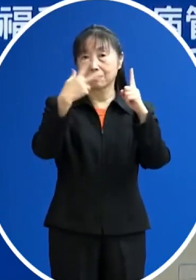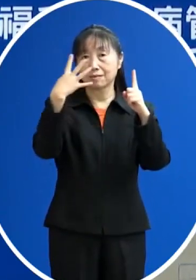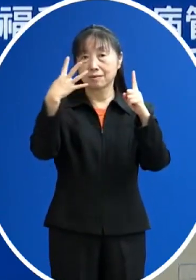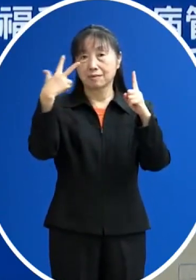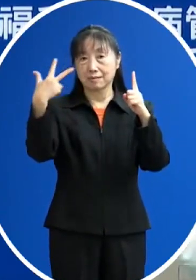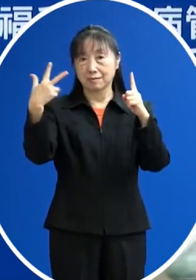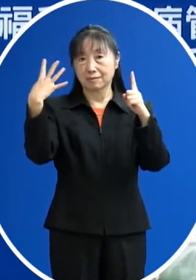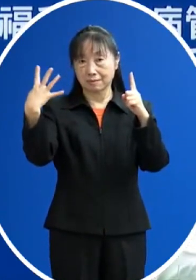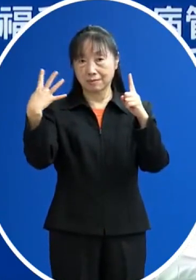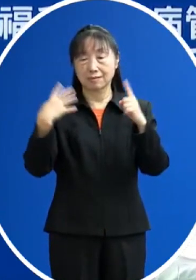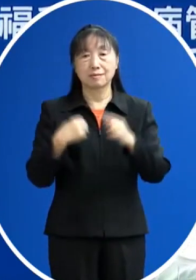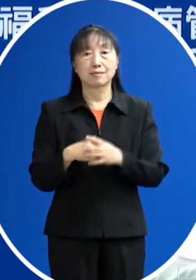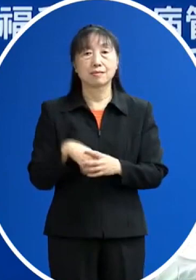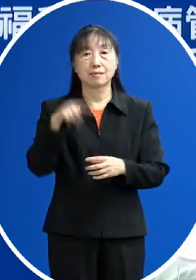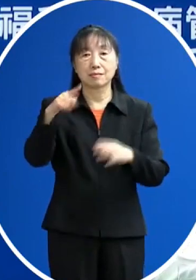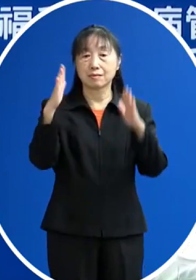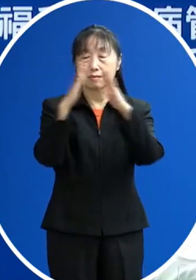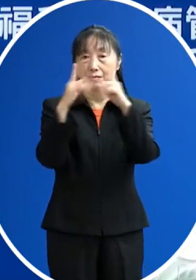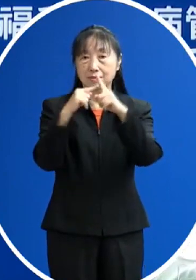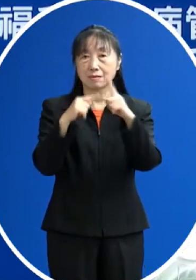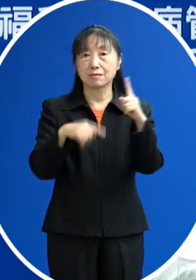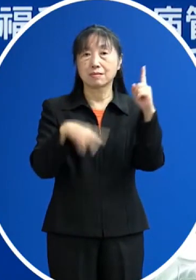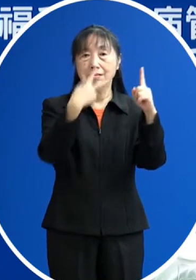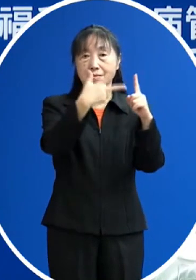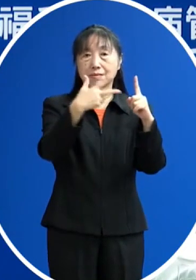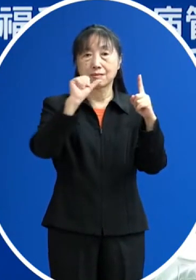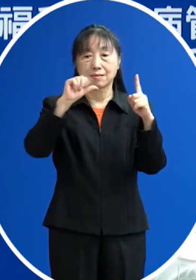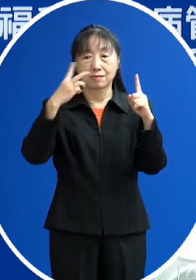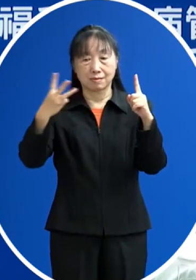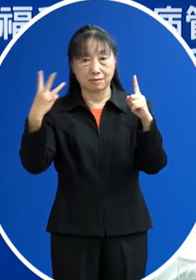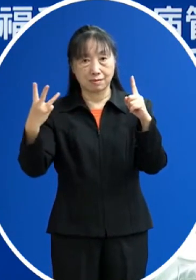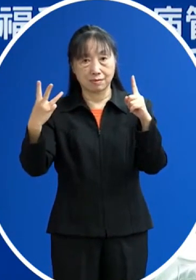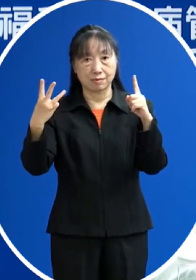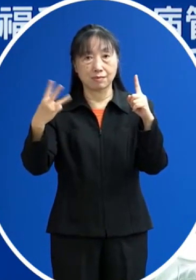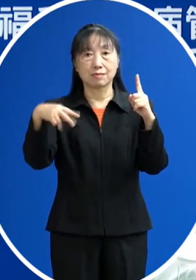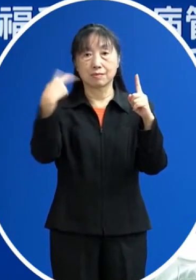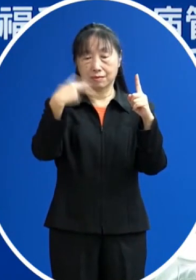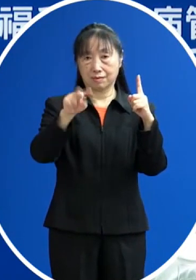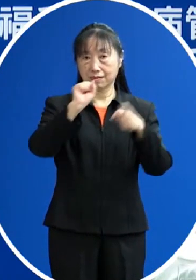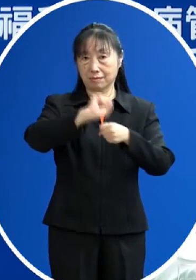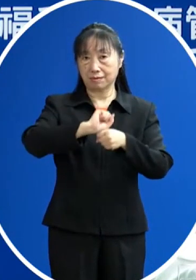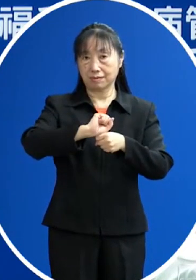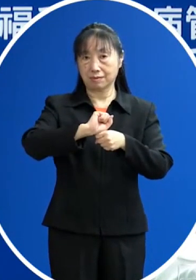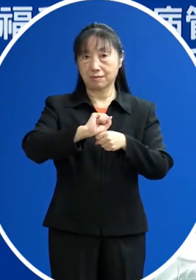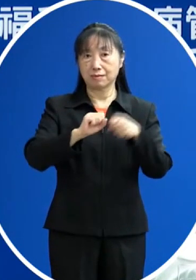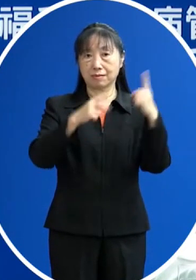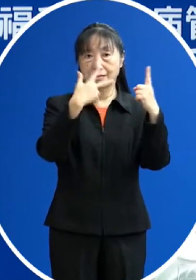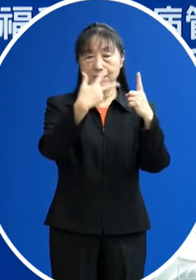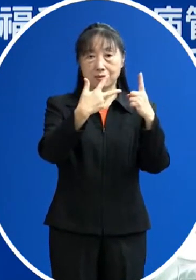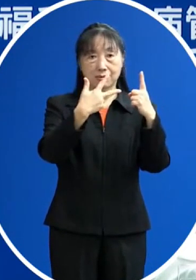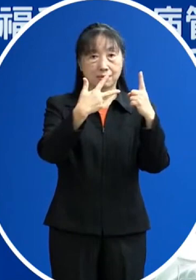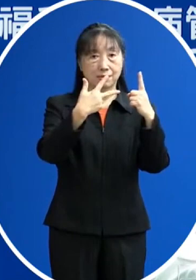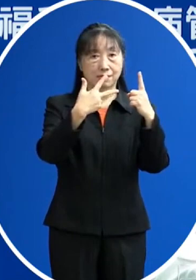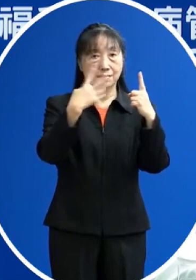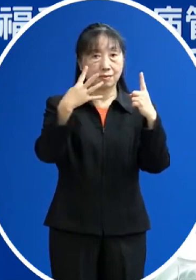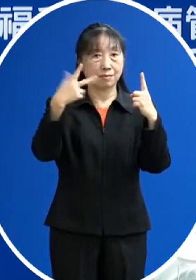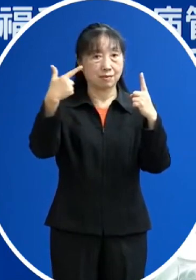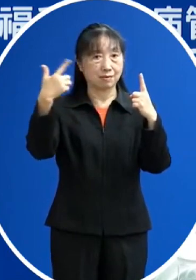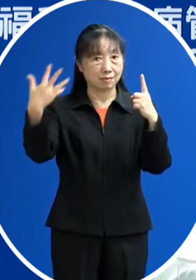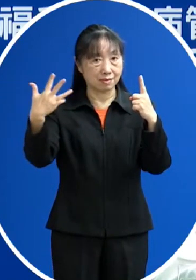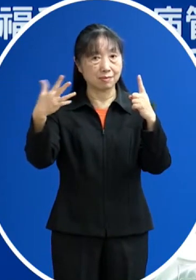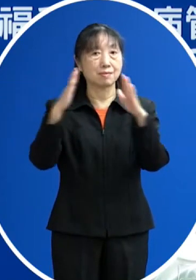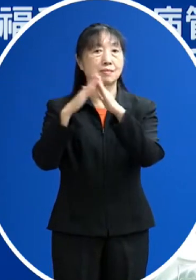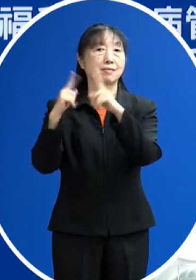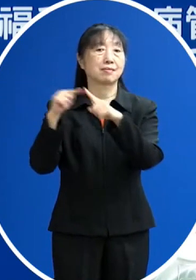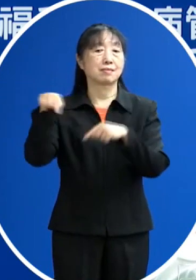17474，啊的一个家人17533，啊，另外增加了一个17468的